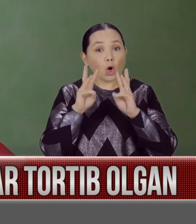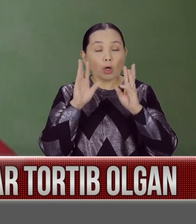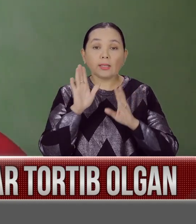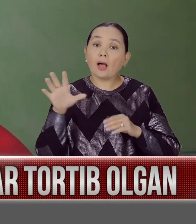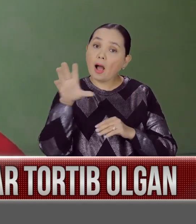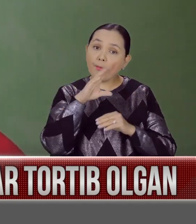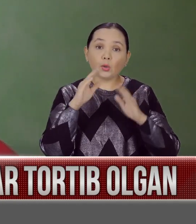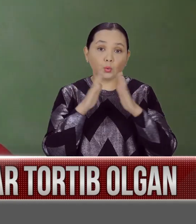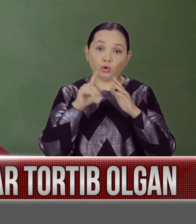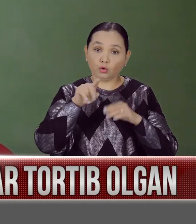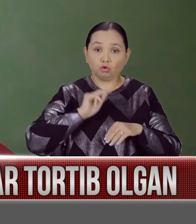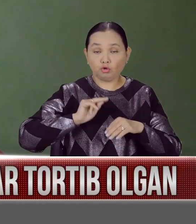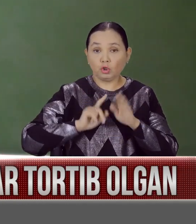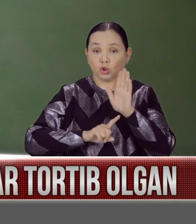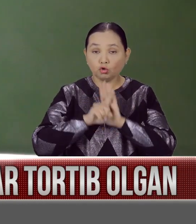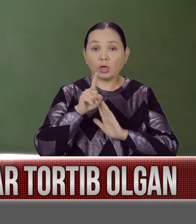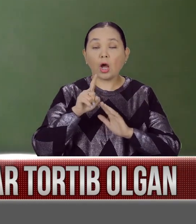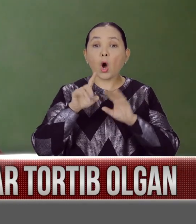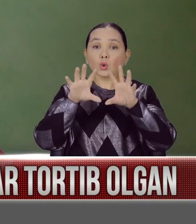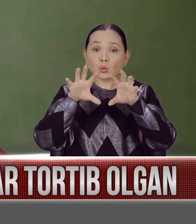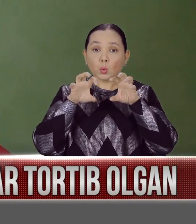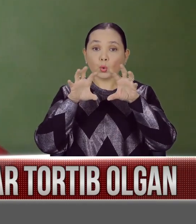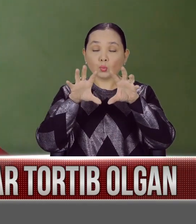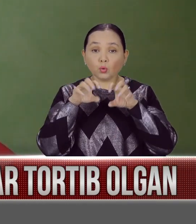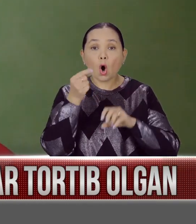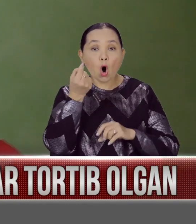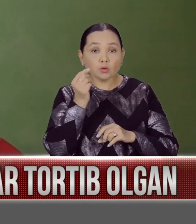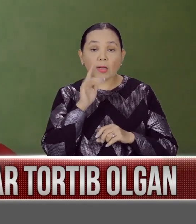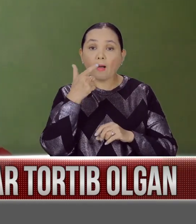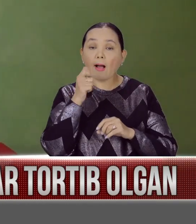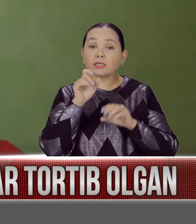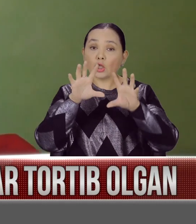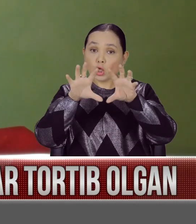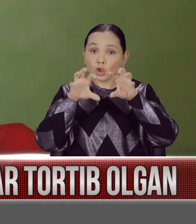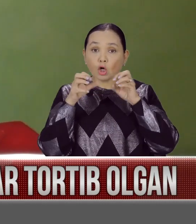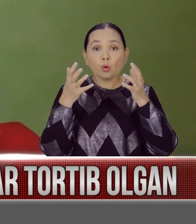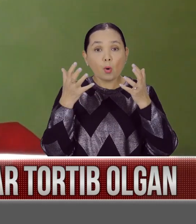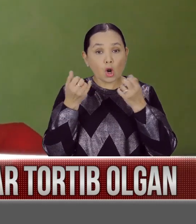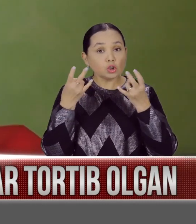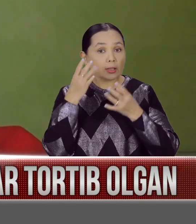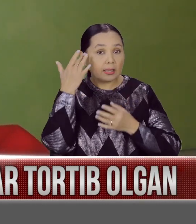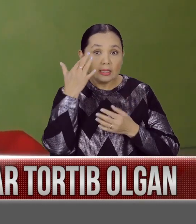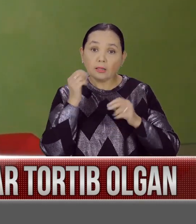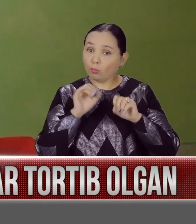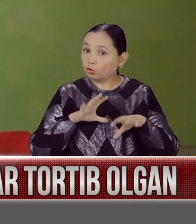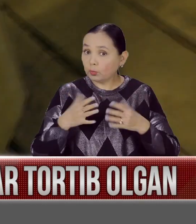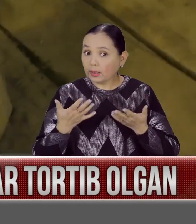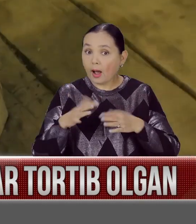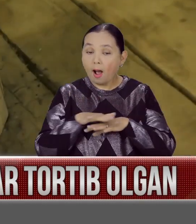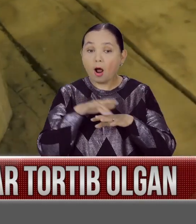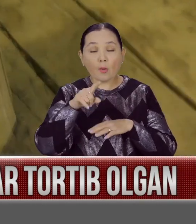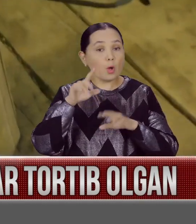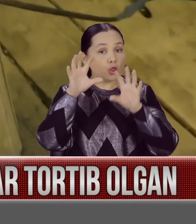yonganida hammaning uyida mana shu ishga tushadi. Sorib-sorib ozgina bo'lsa ham gazni tortib olishimiz kerak degan niyatda bo'lsa kerak aholi.